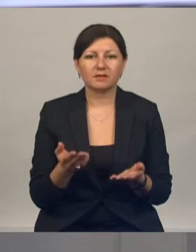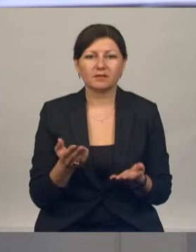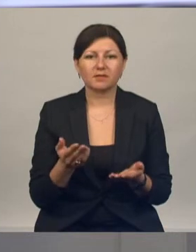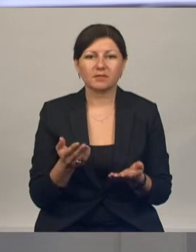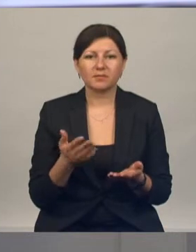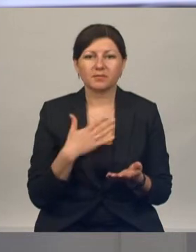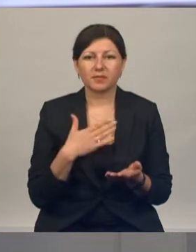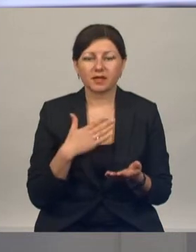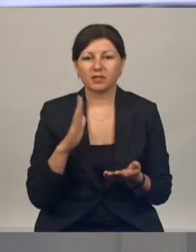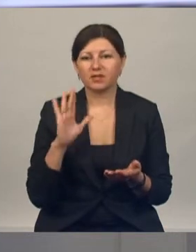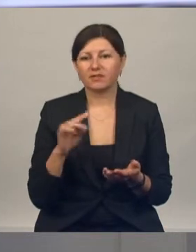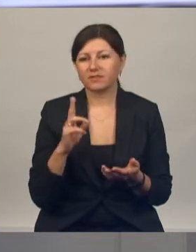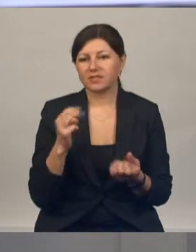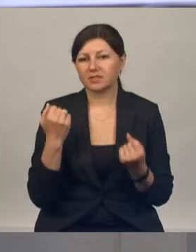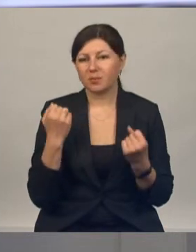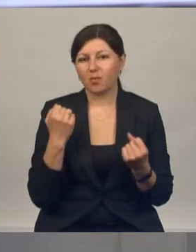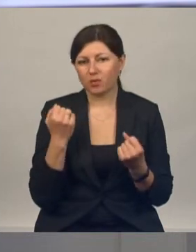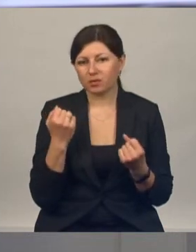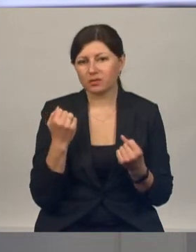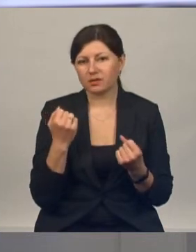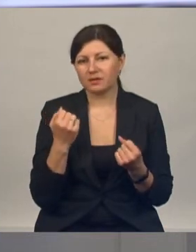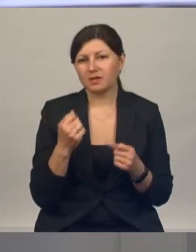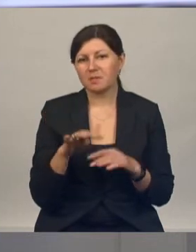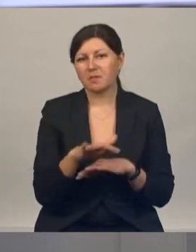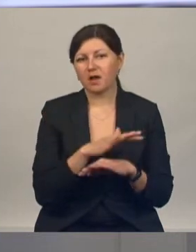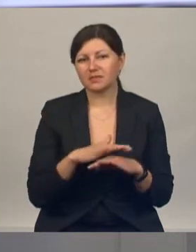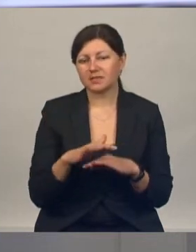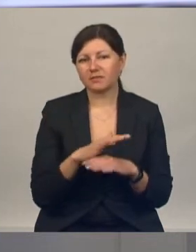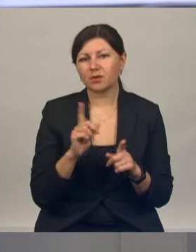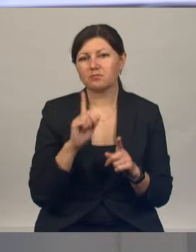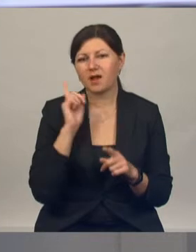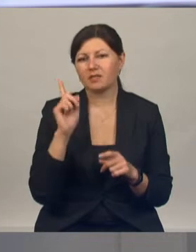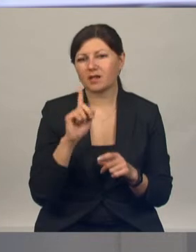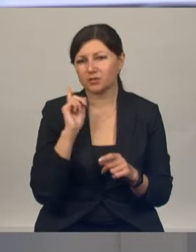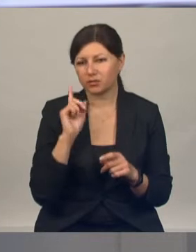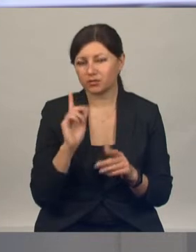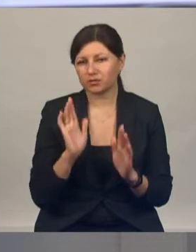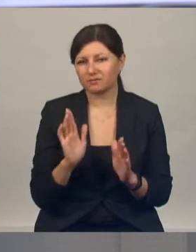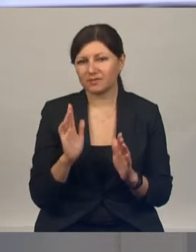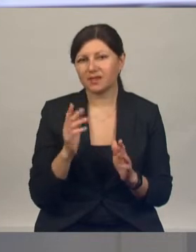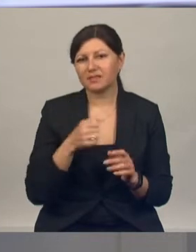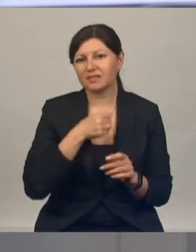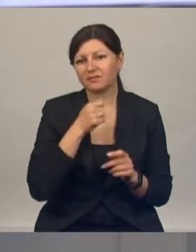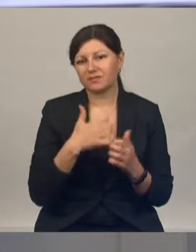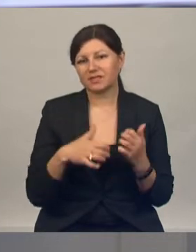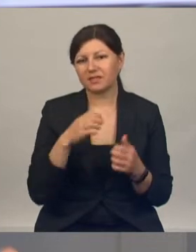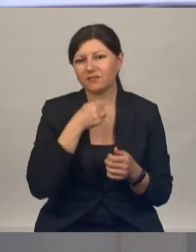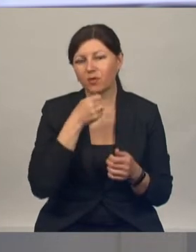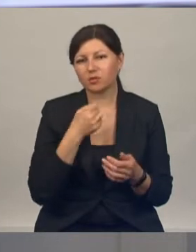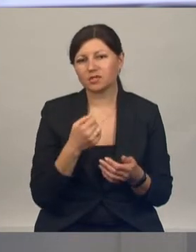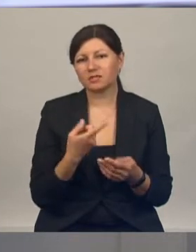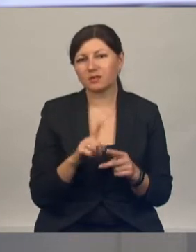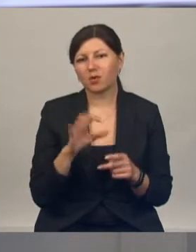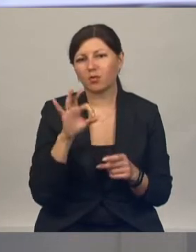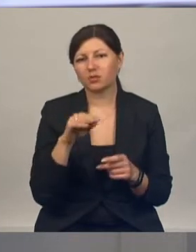естественно, наш вид спорта, он помимо того, что массовый, он в основном молодежный. И средний возраст – это, вот, наверное,